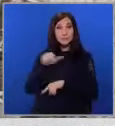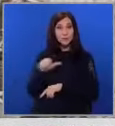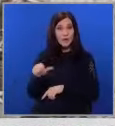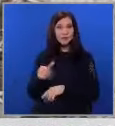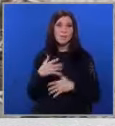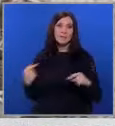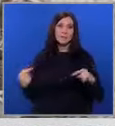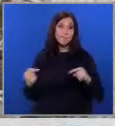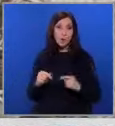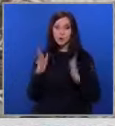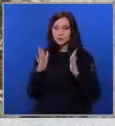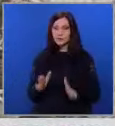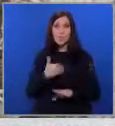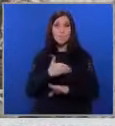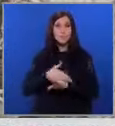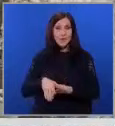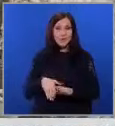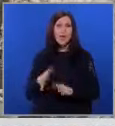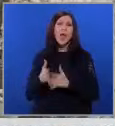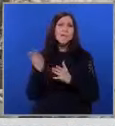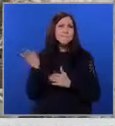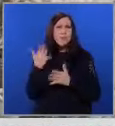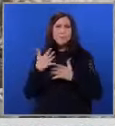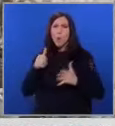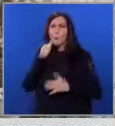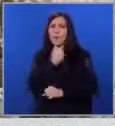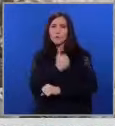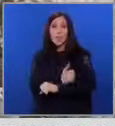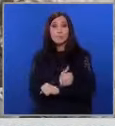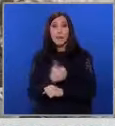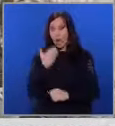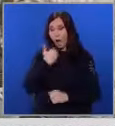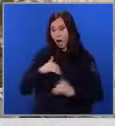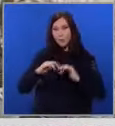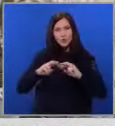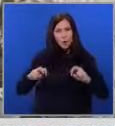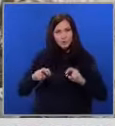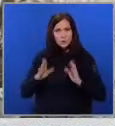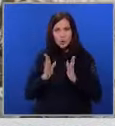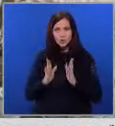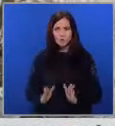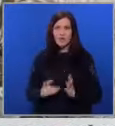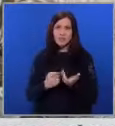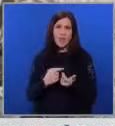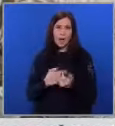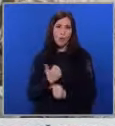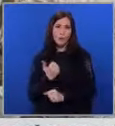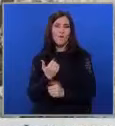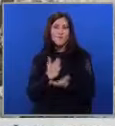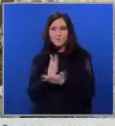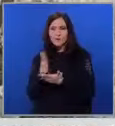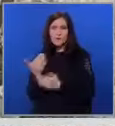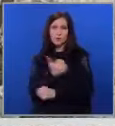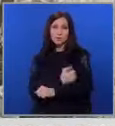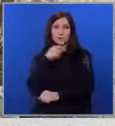безспорно установено, че пострадалият е бил много пиян и другиран. При аутопсията са установени няколко вида наркотици в кръвта и близо